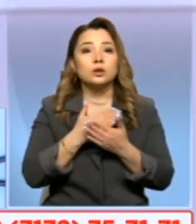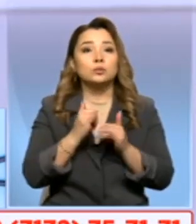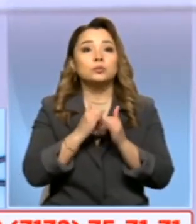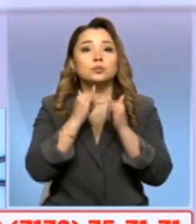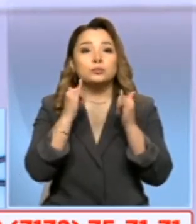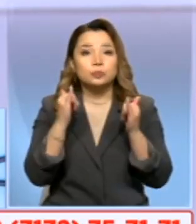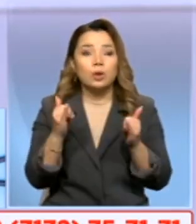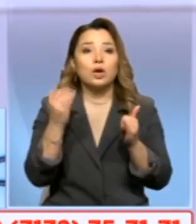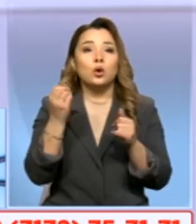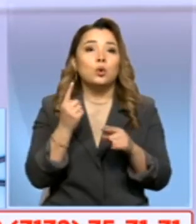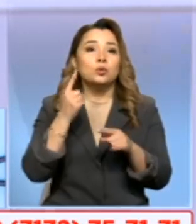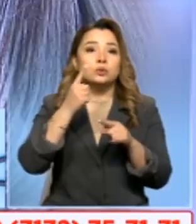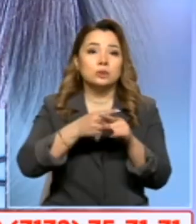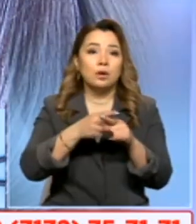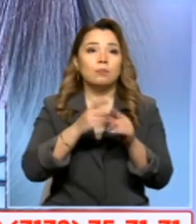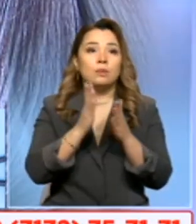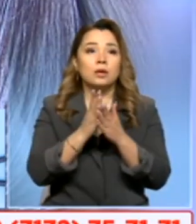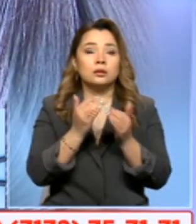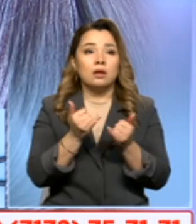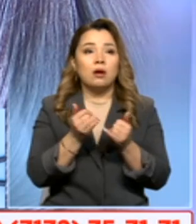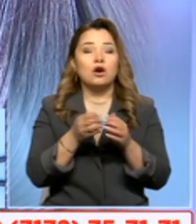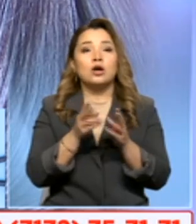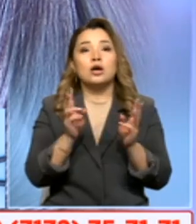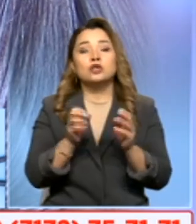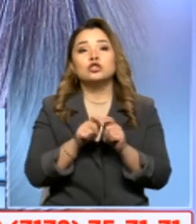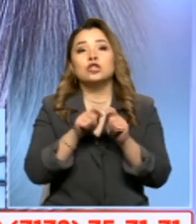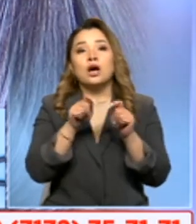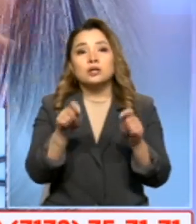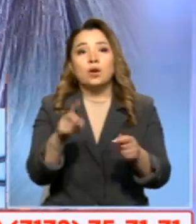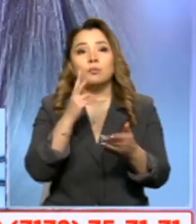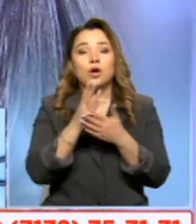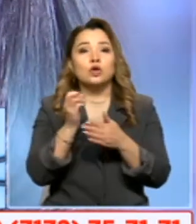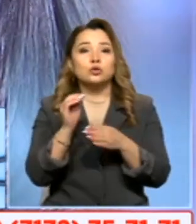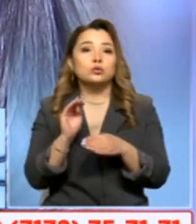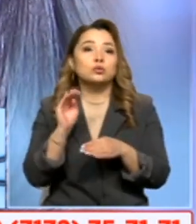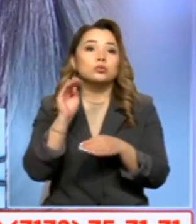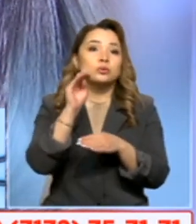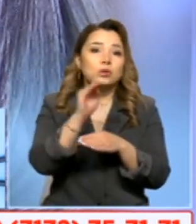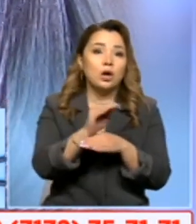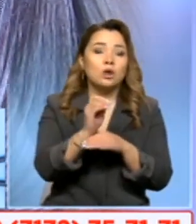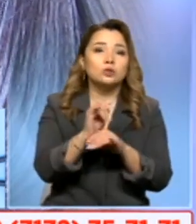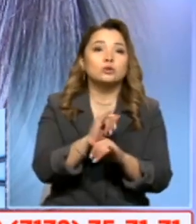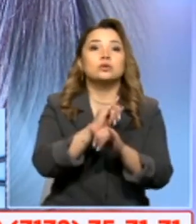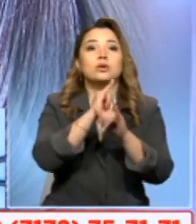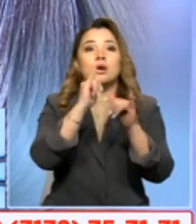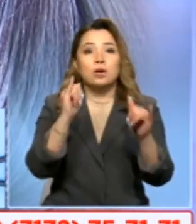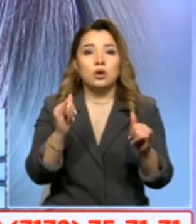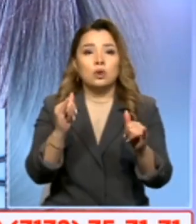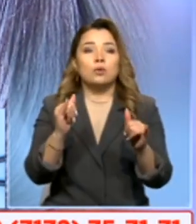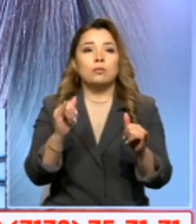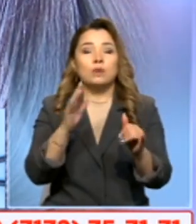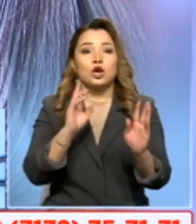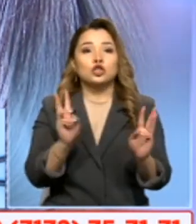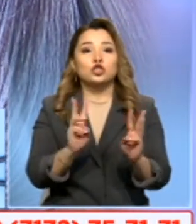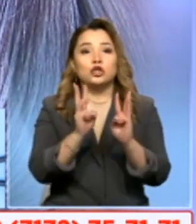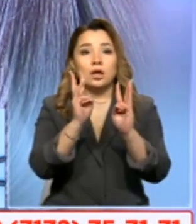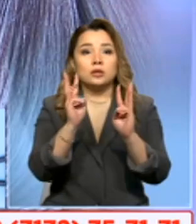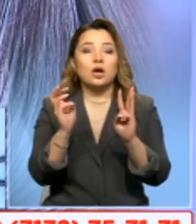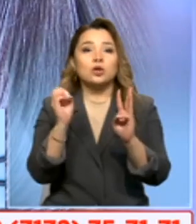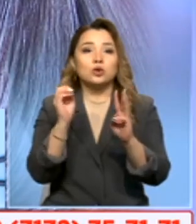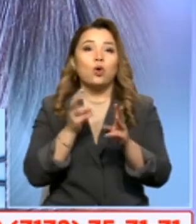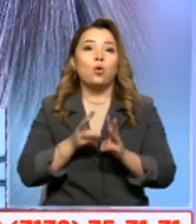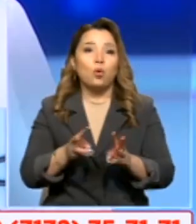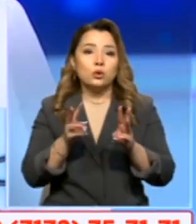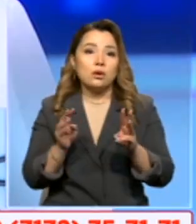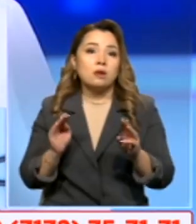оған қоса, сіз жанып тұрған қалқанша безге, сіз не істейсіз, төбесінен аласыз да қайтадан жанып атқан үстіне оттың үстіне от